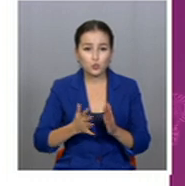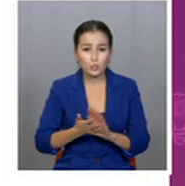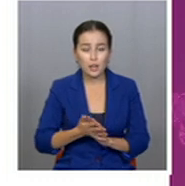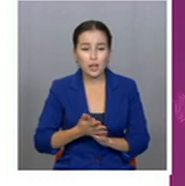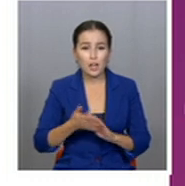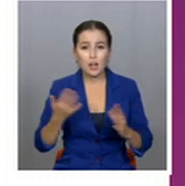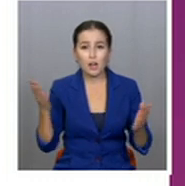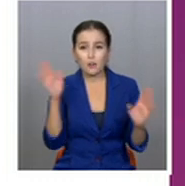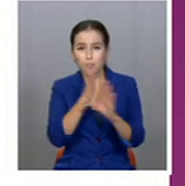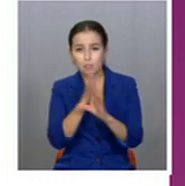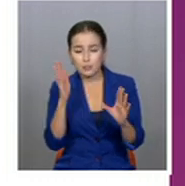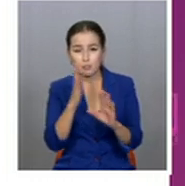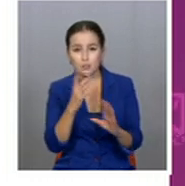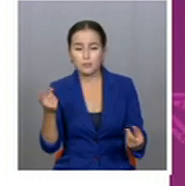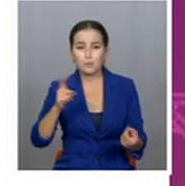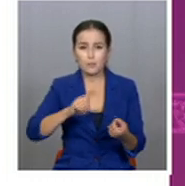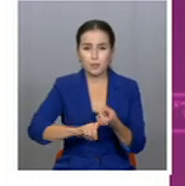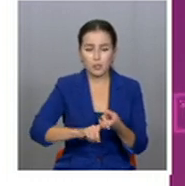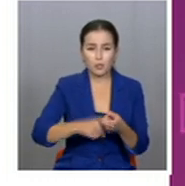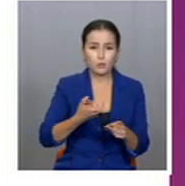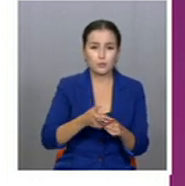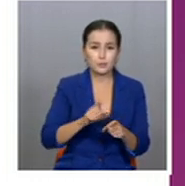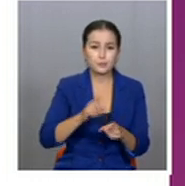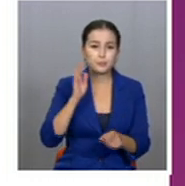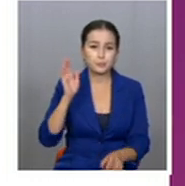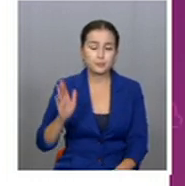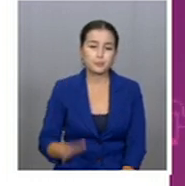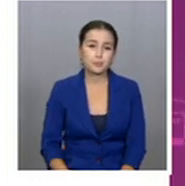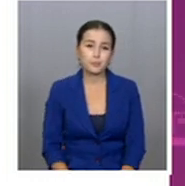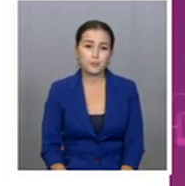және ландшафтпен тығыз байланыста екен.